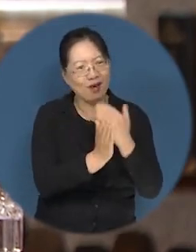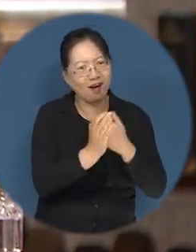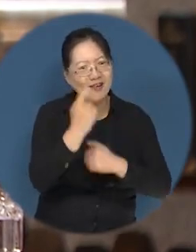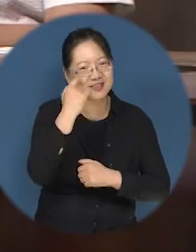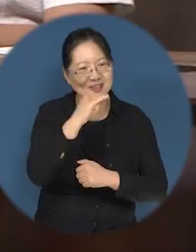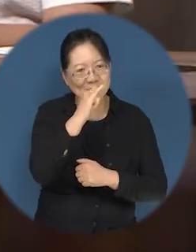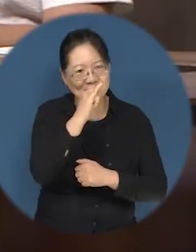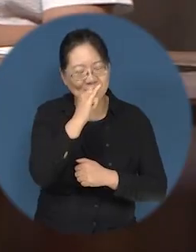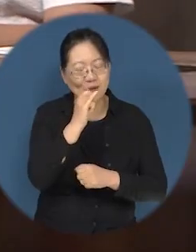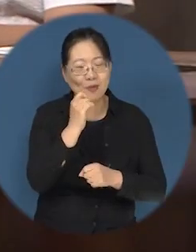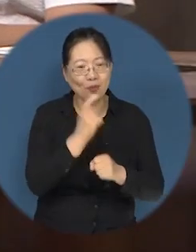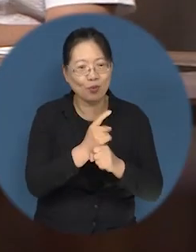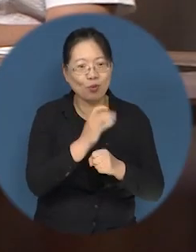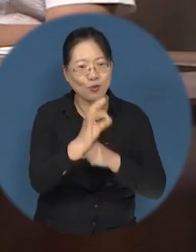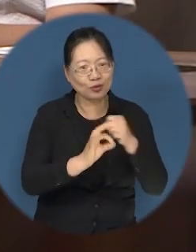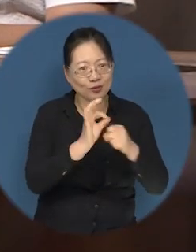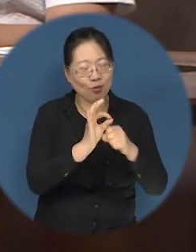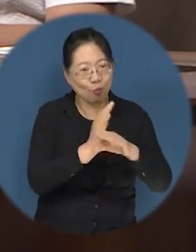10년 넘었습니까? 예.